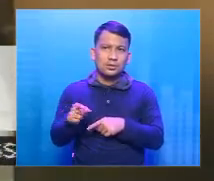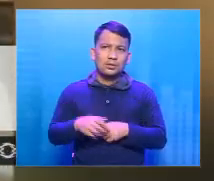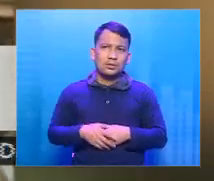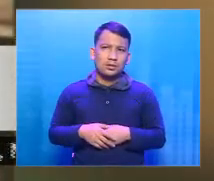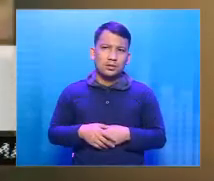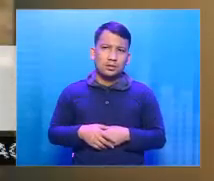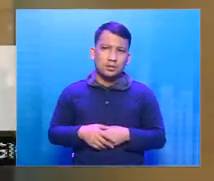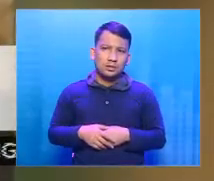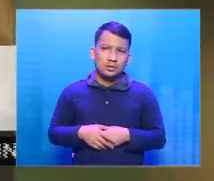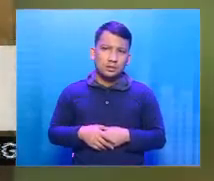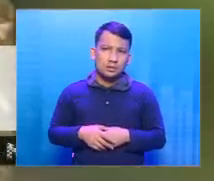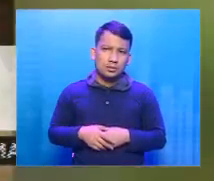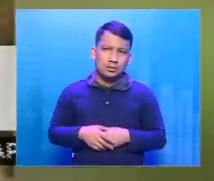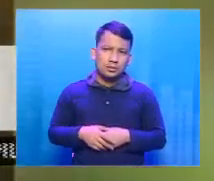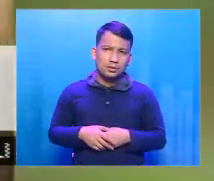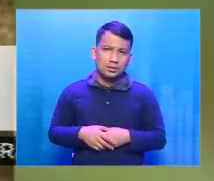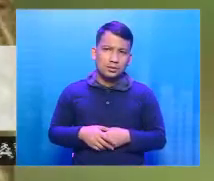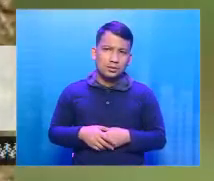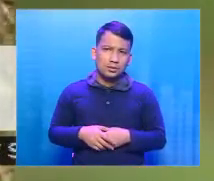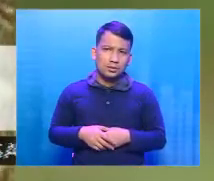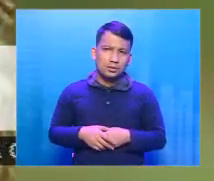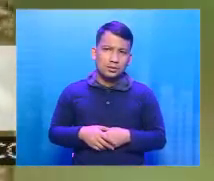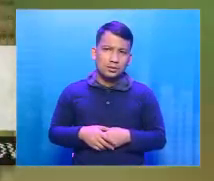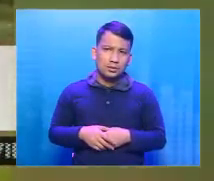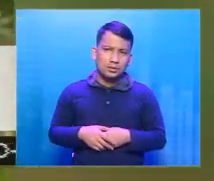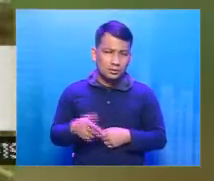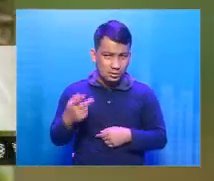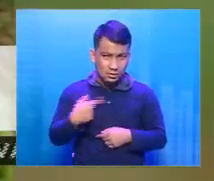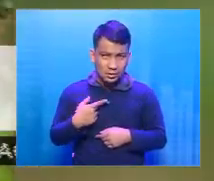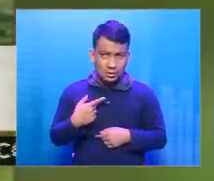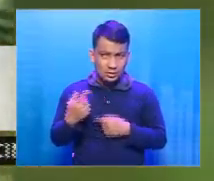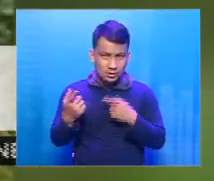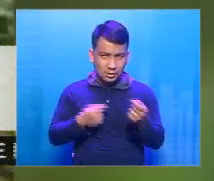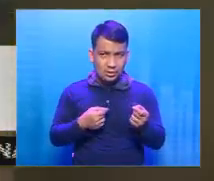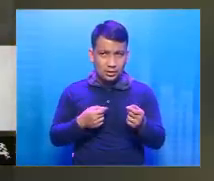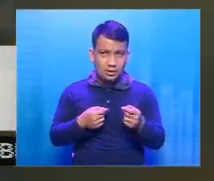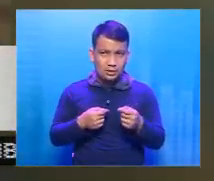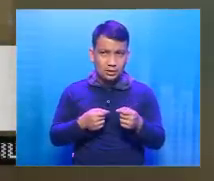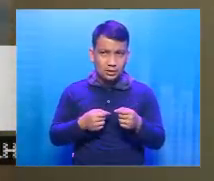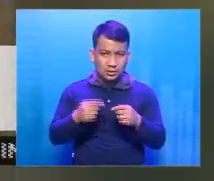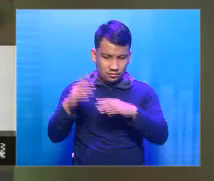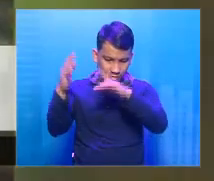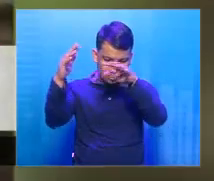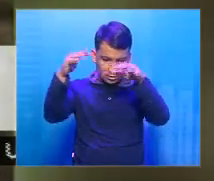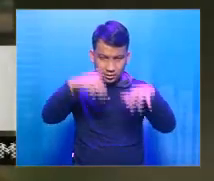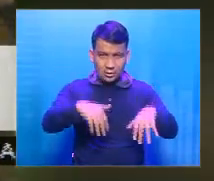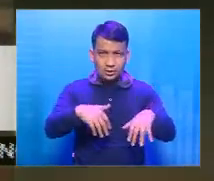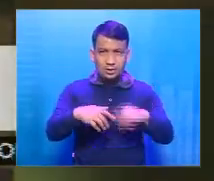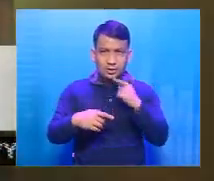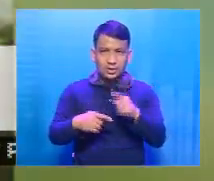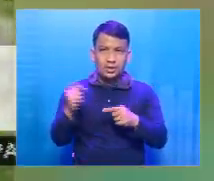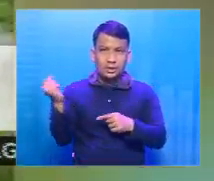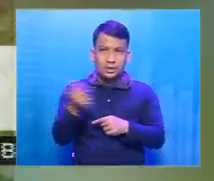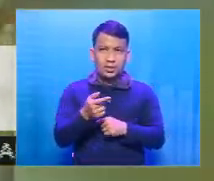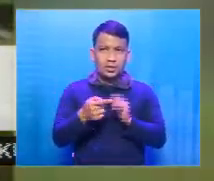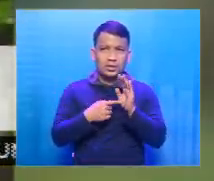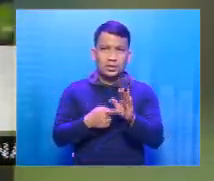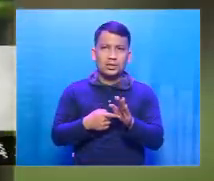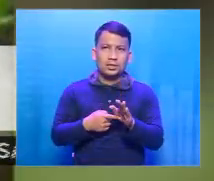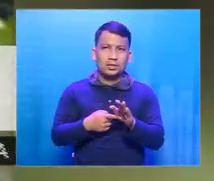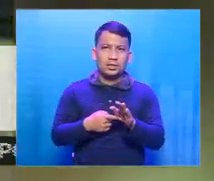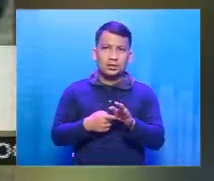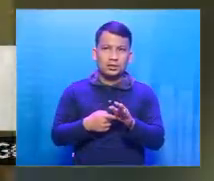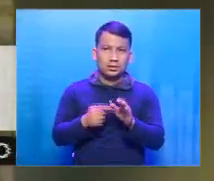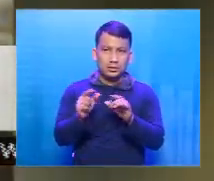training. Sa kasalukuyan po kami pupunta ngayon sa force para doon iloblob yung lahat ng troops